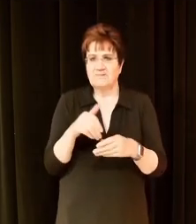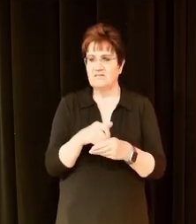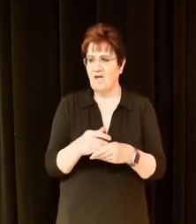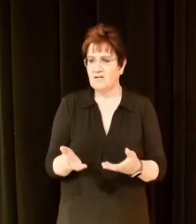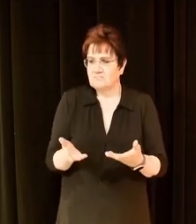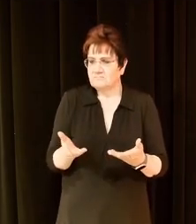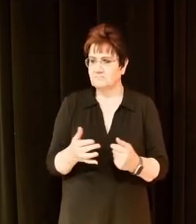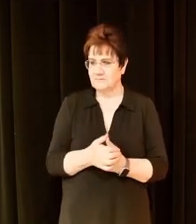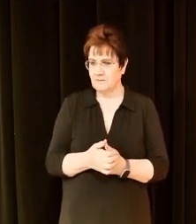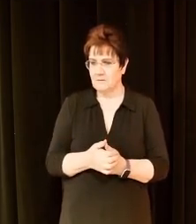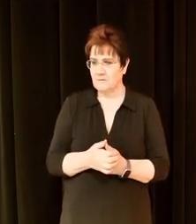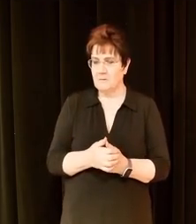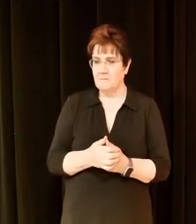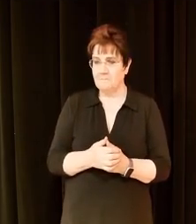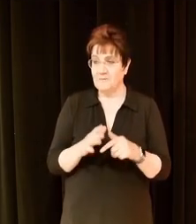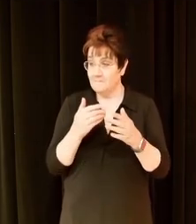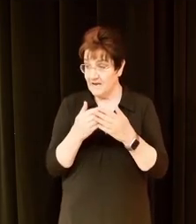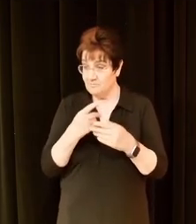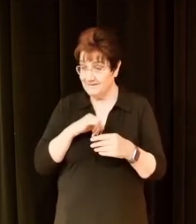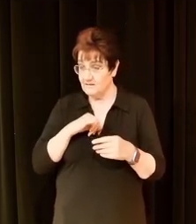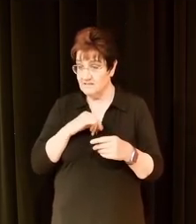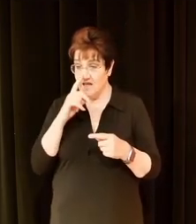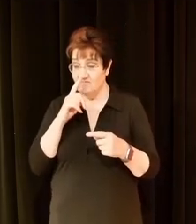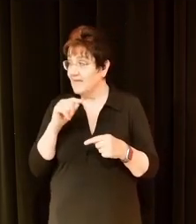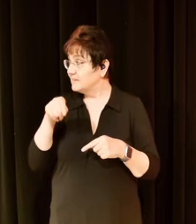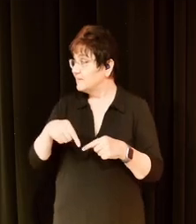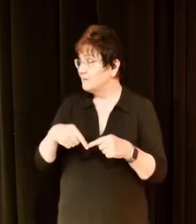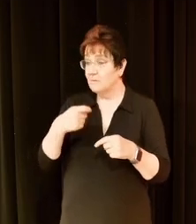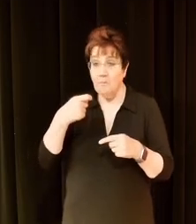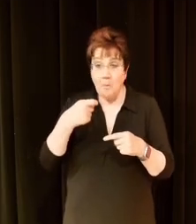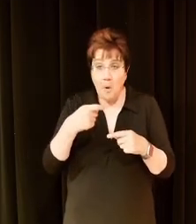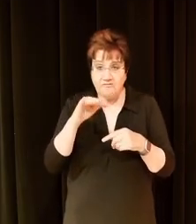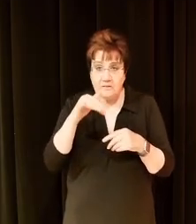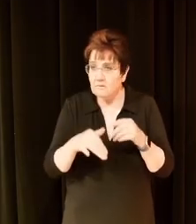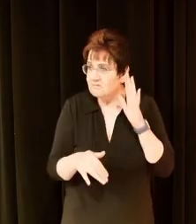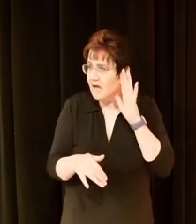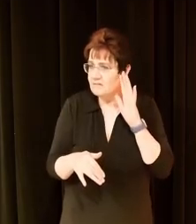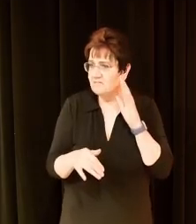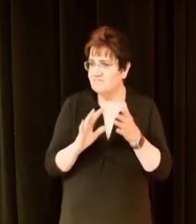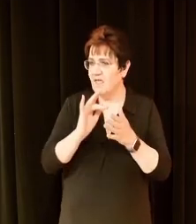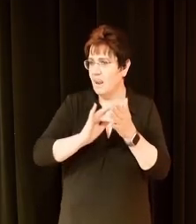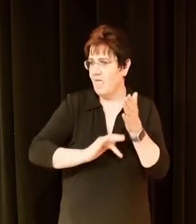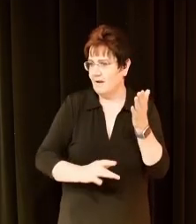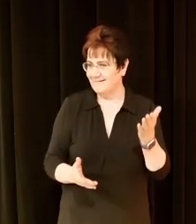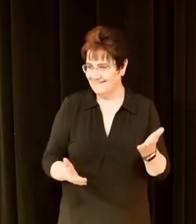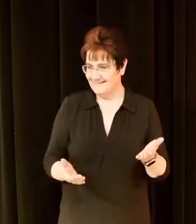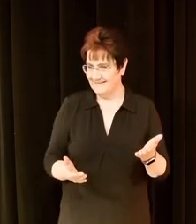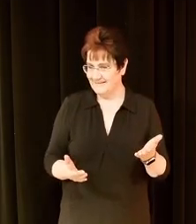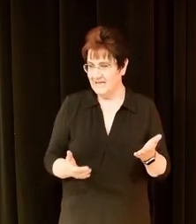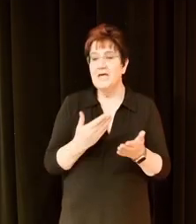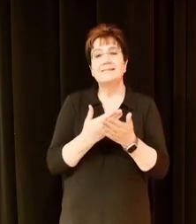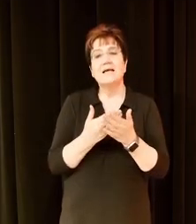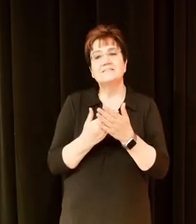ist nämlich dahinter, ganz spannend, wenn Sie dranklopfen, ist es hohl. Also was begegnet mir denn eigentlich